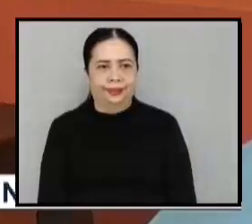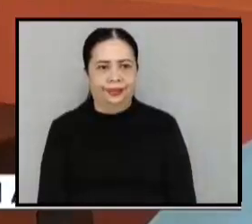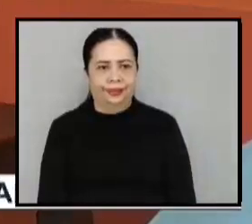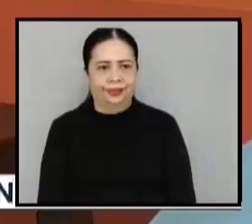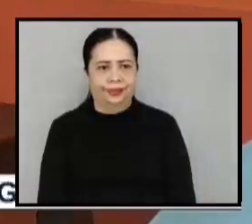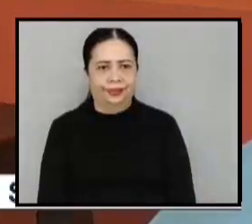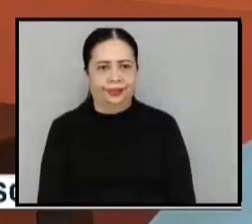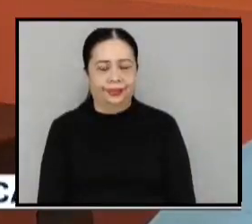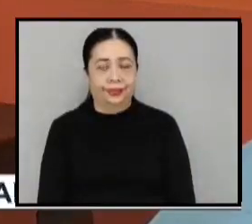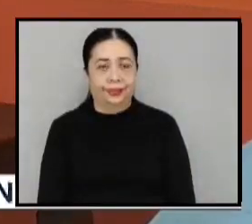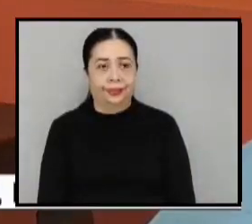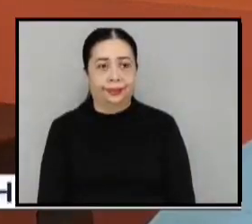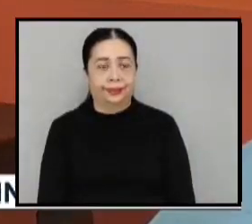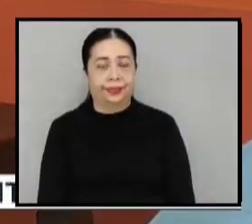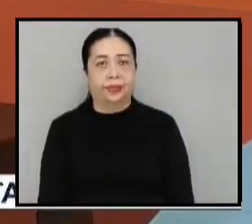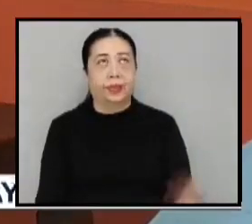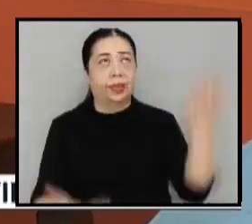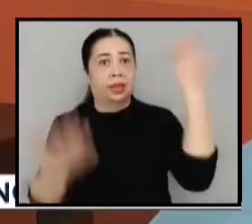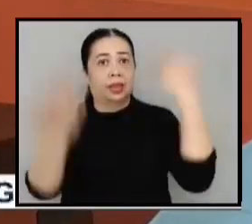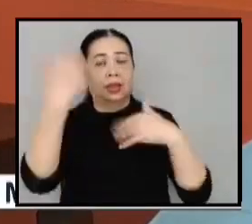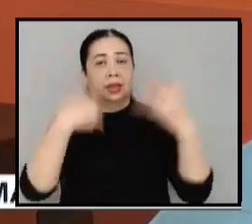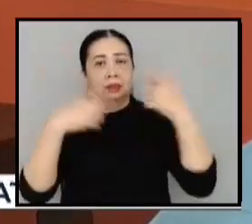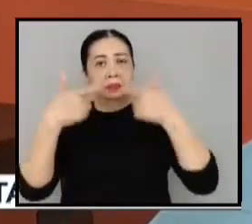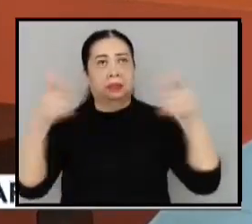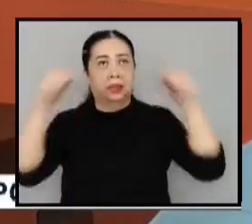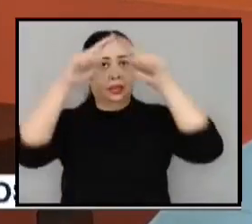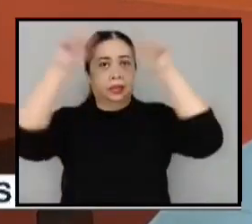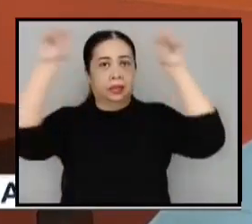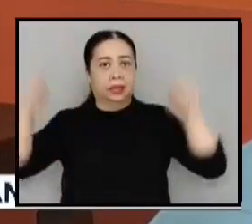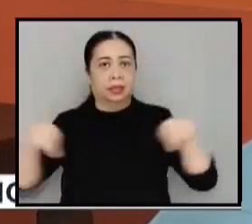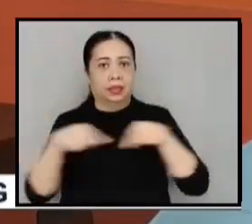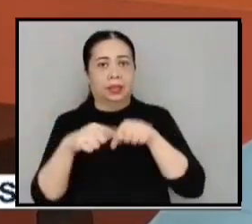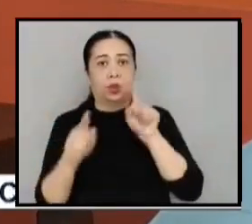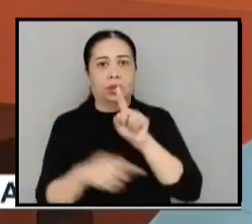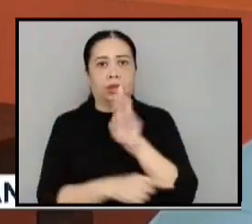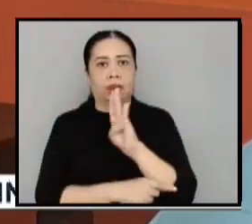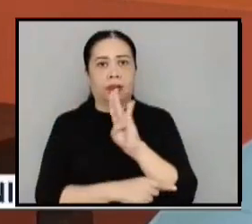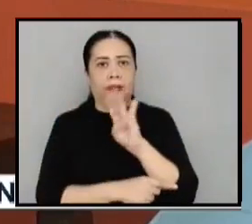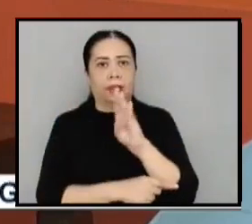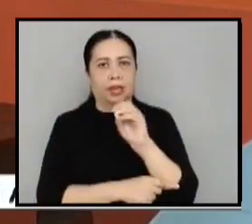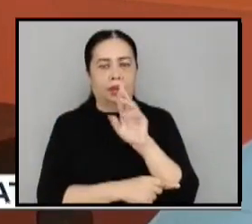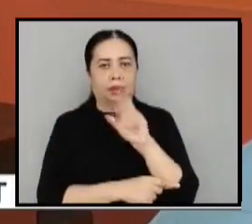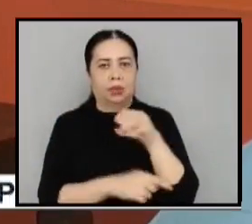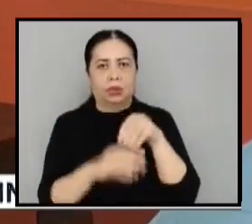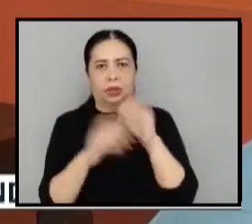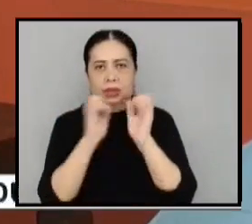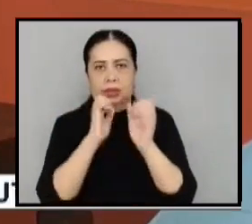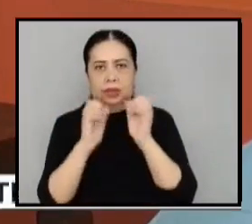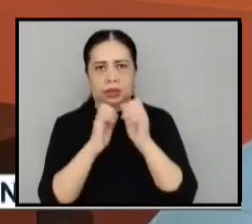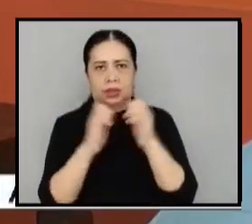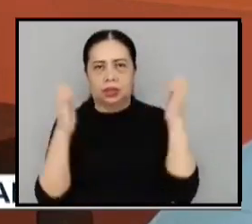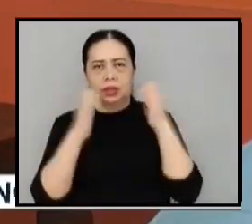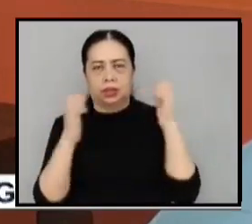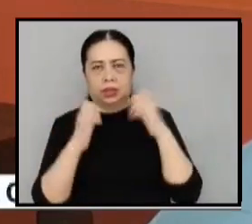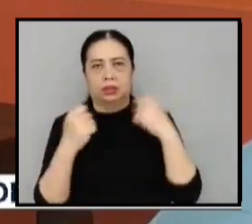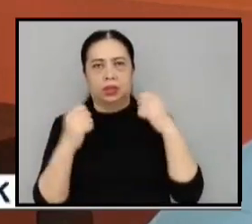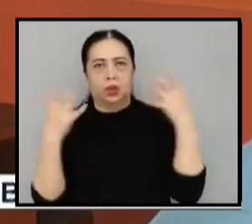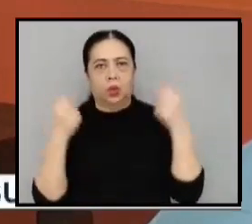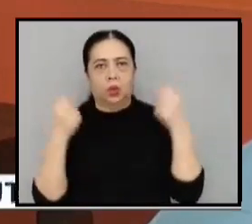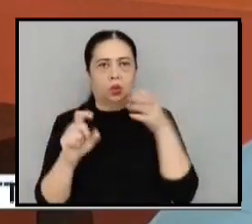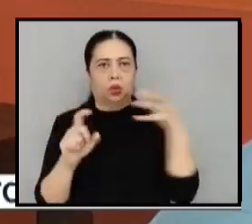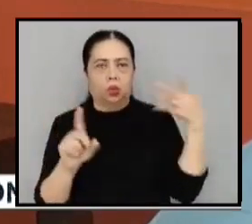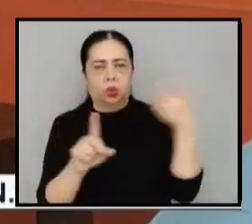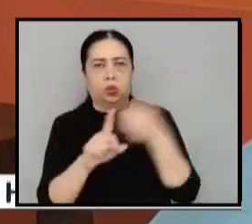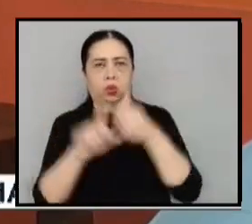Itiniklop na ang karamihan sa mga naglalakihang billboard sa EDSA bilang paghanda sa inaasang epekto ng bagyong Betty. Si Joshua Garcia